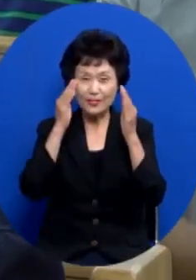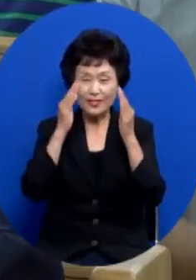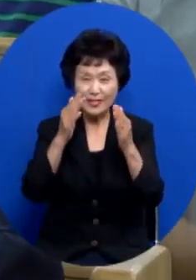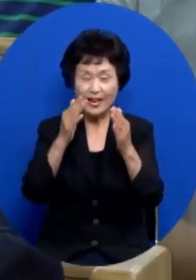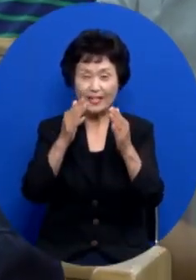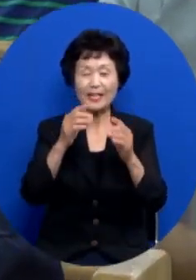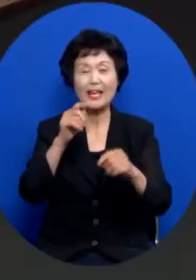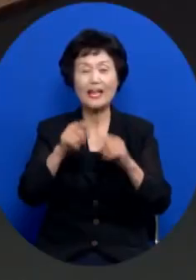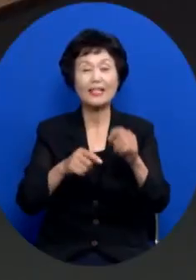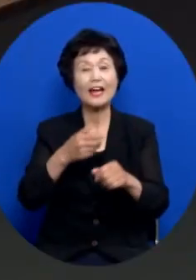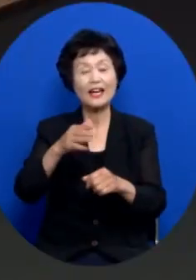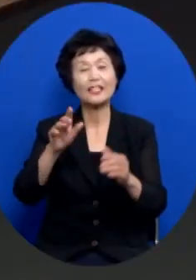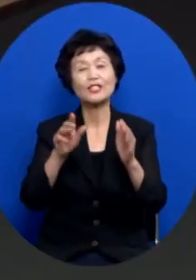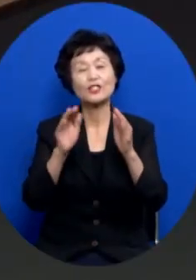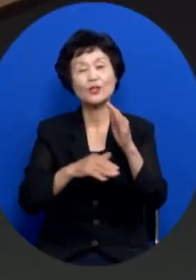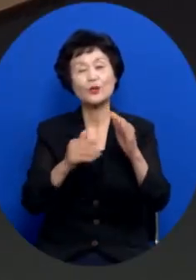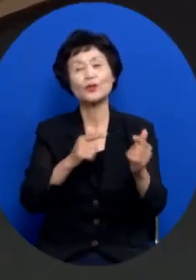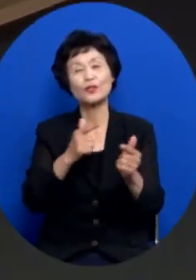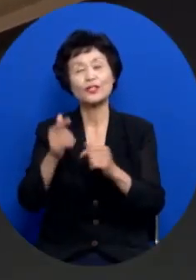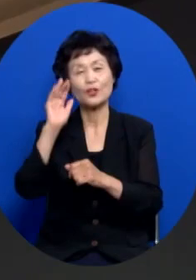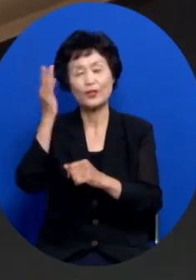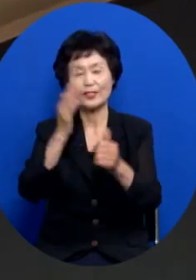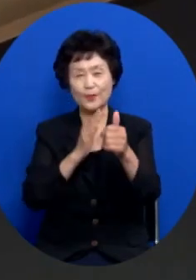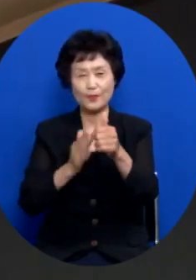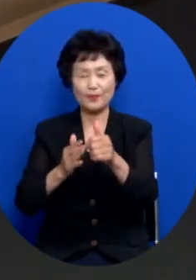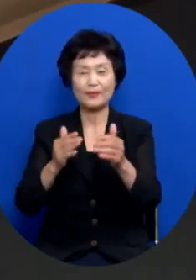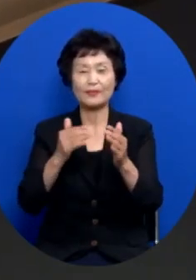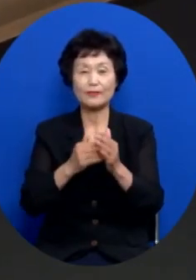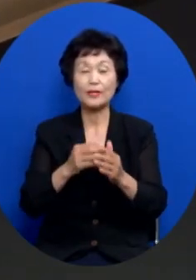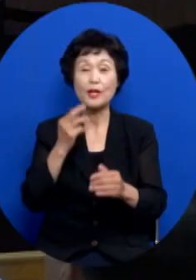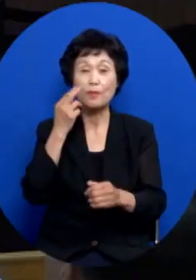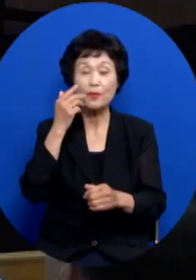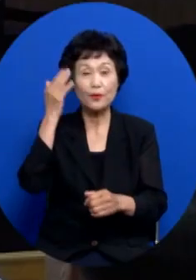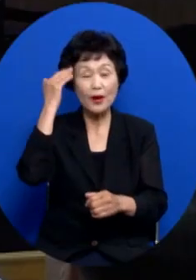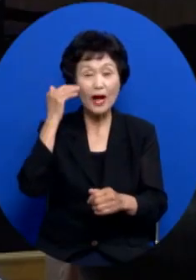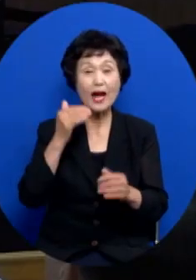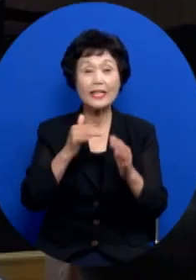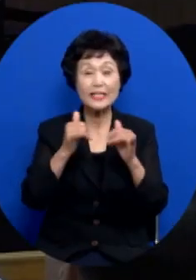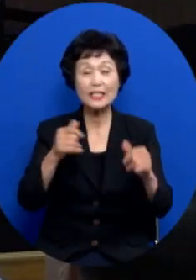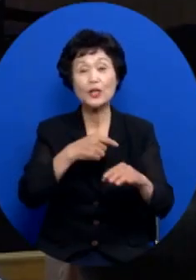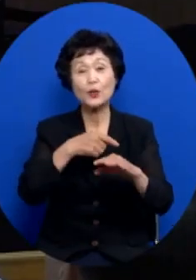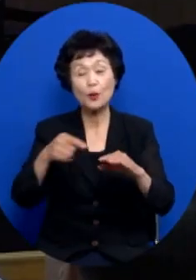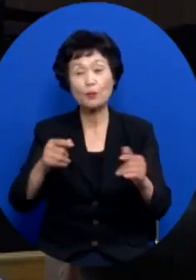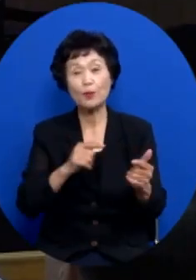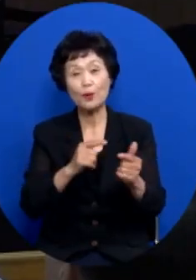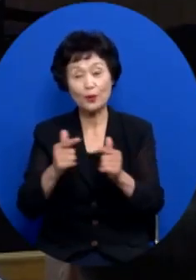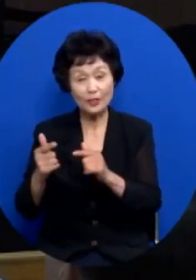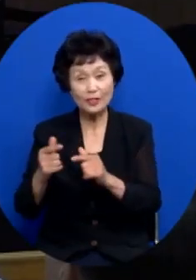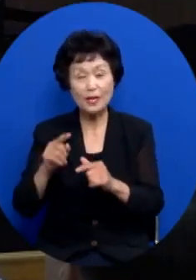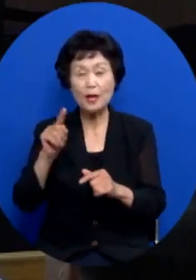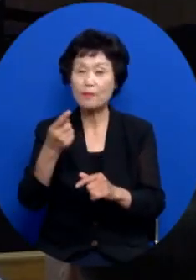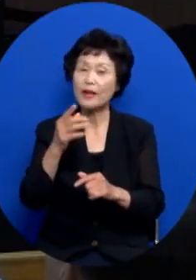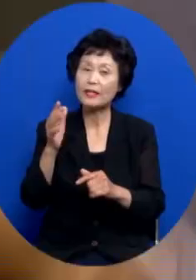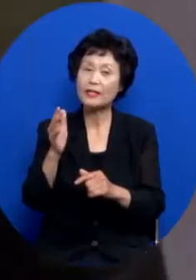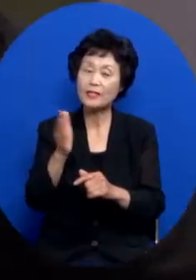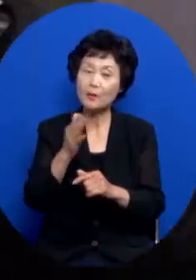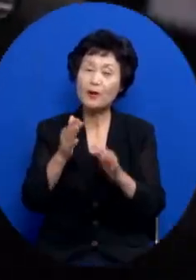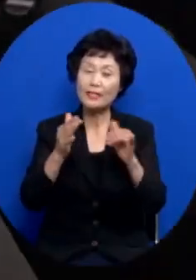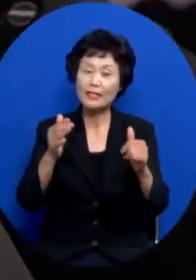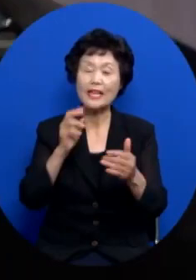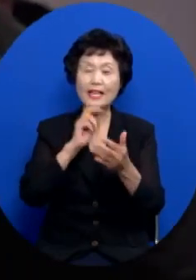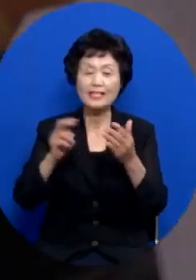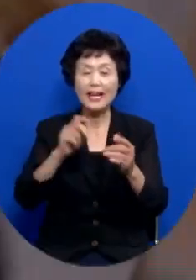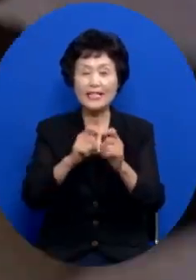교회와 성도들이 되자고 권면했습니다. 이어 미국 한인교포 2-3세로 구성된 100여 명의 청소년 찬양팀